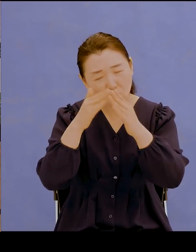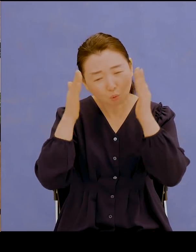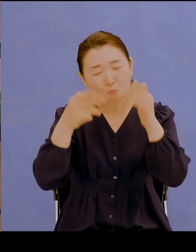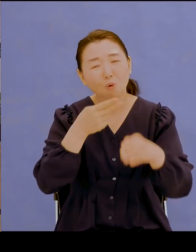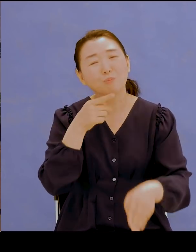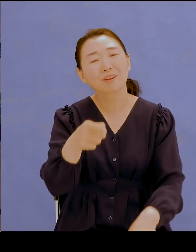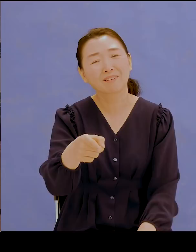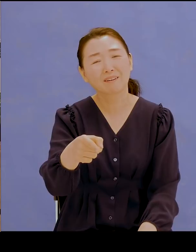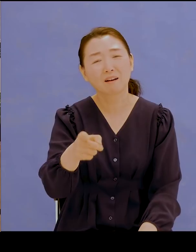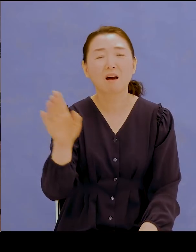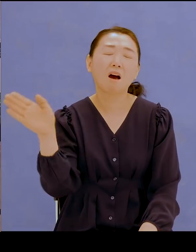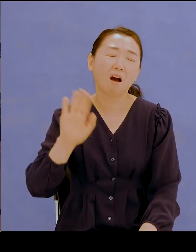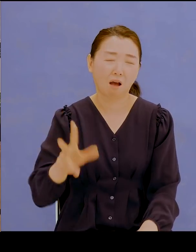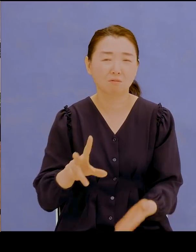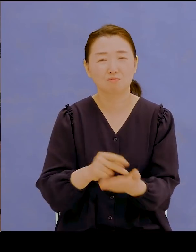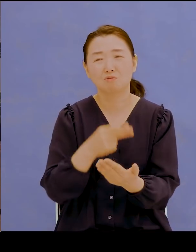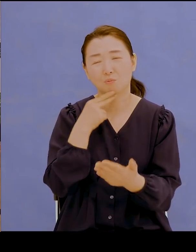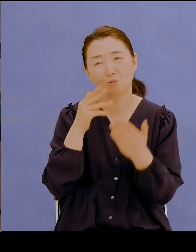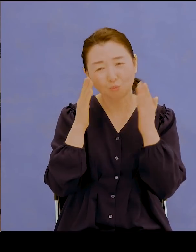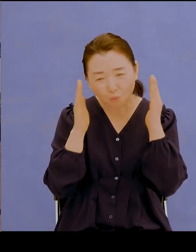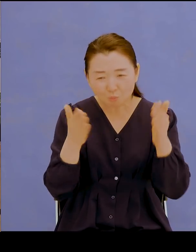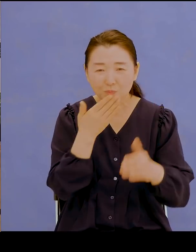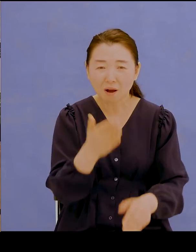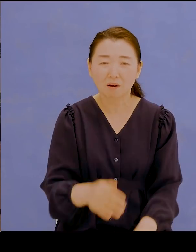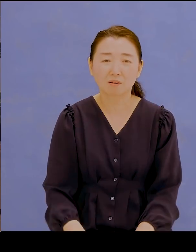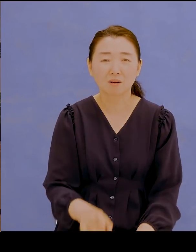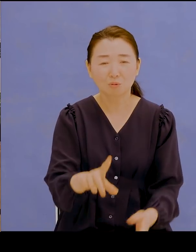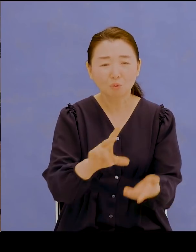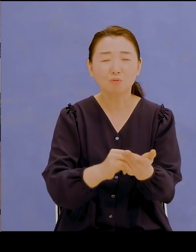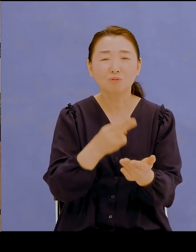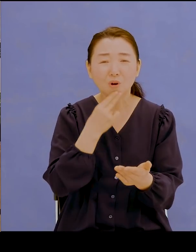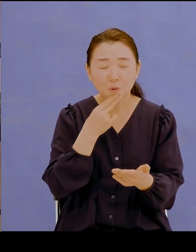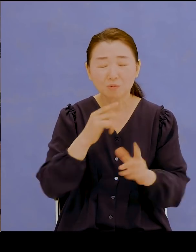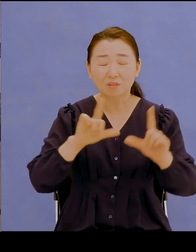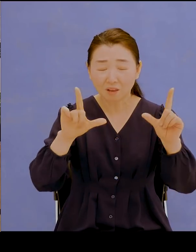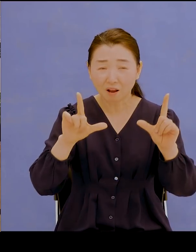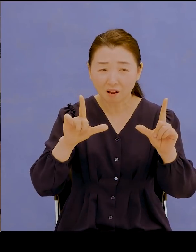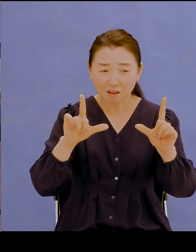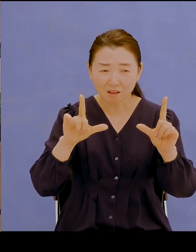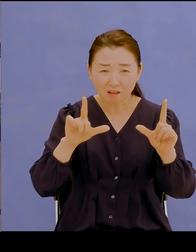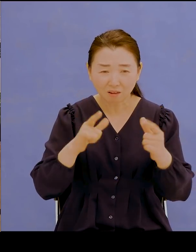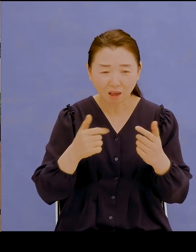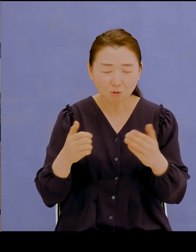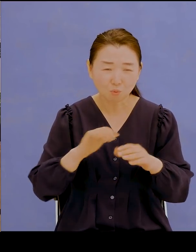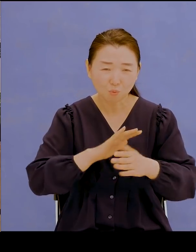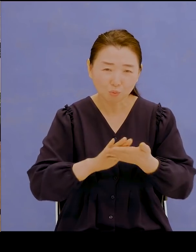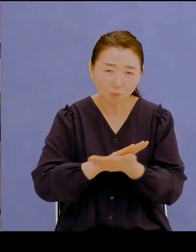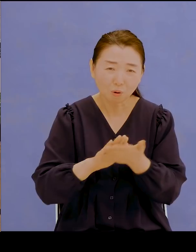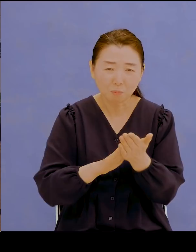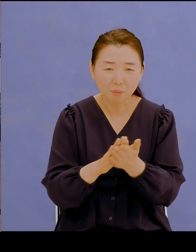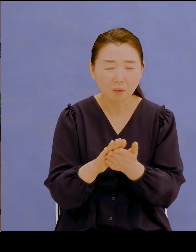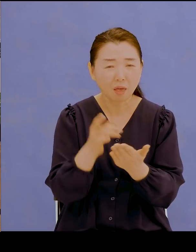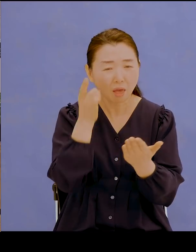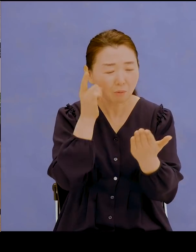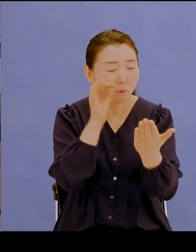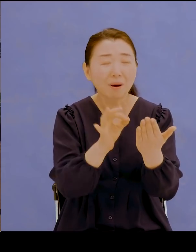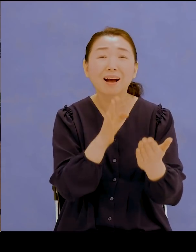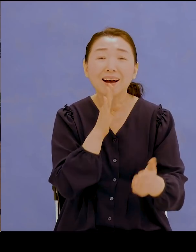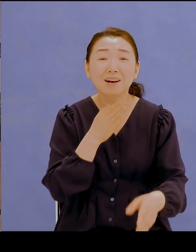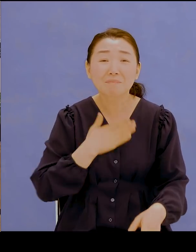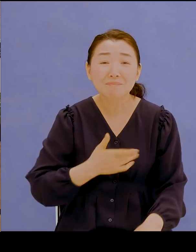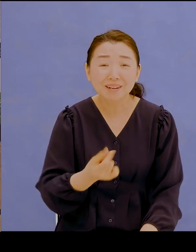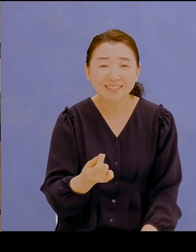공부 안 하잖니? 아니야 숙제 없어도 공부할 수 있어. 아니야 너 숙제 없는 날 주말에 보니까 계속 놀기만 하고 이거만 보던데.